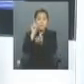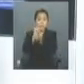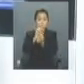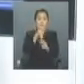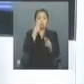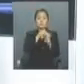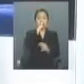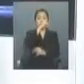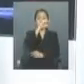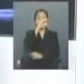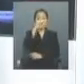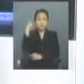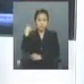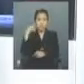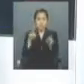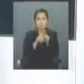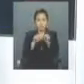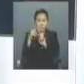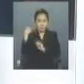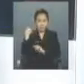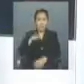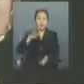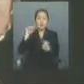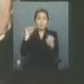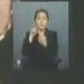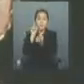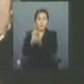ขณะที่โนวัคโจโควิชก็พบกับนักเทนนิสมือรายอันดับค่ะ